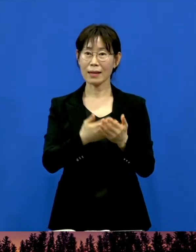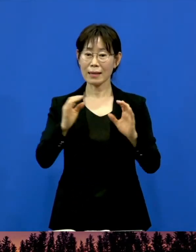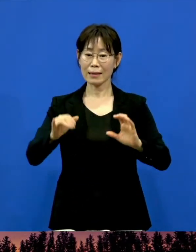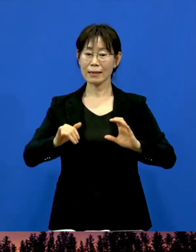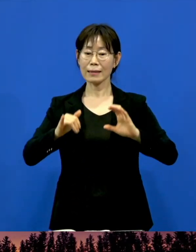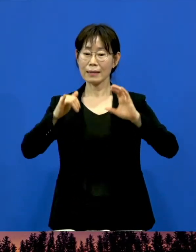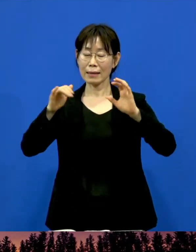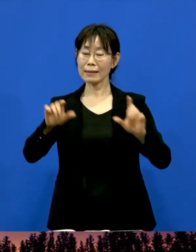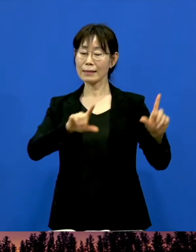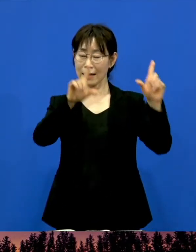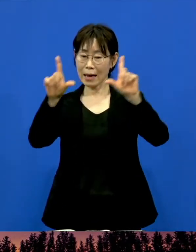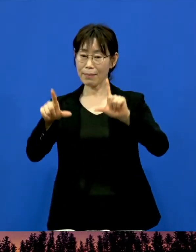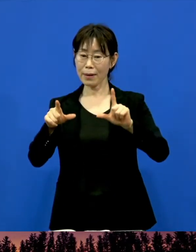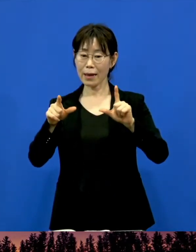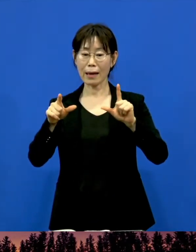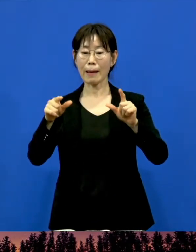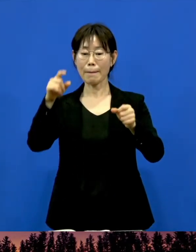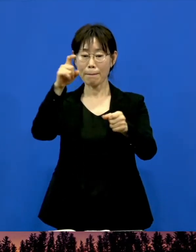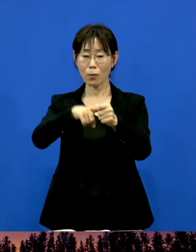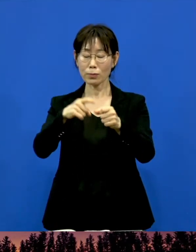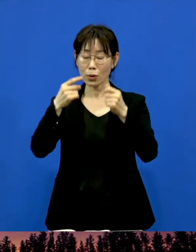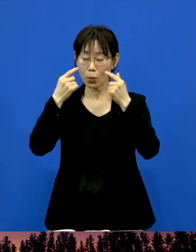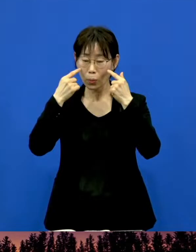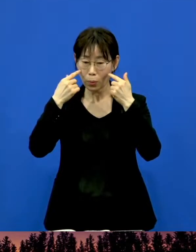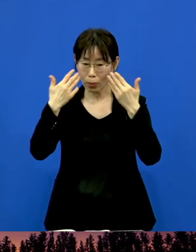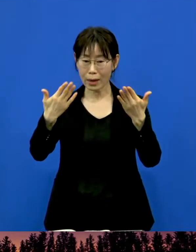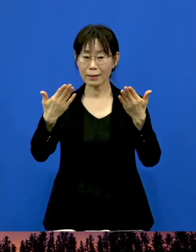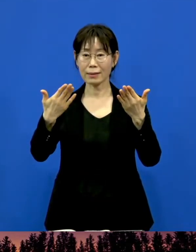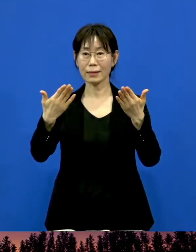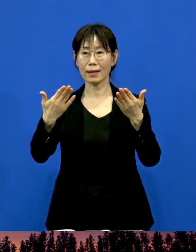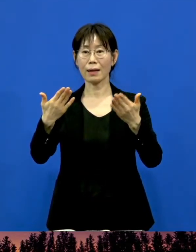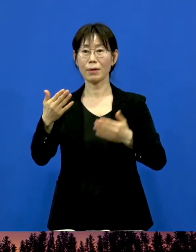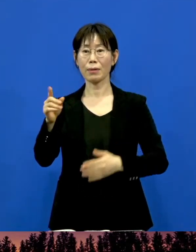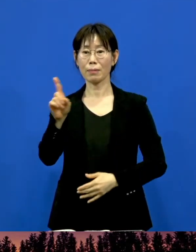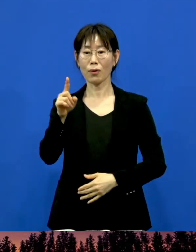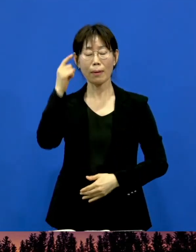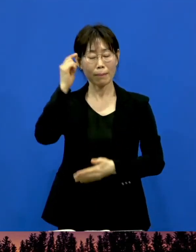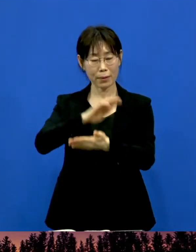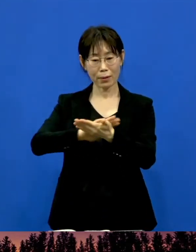되면 어떻게 되는 거죠? 여러분, 우리의 삶이 파워풀해져요. 파워풀.